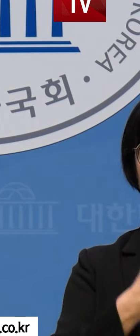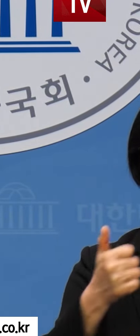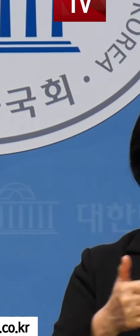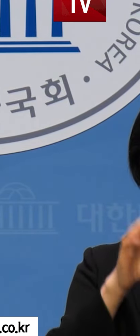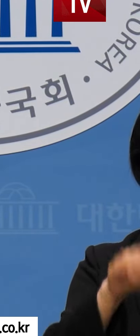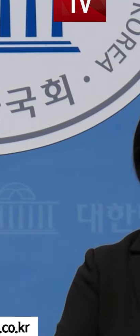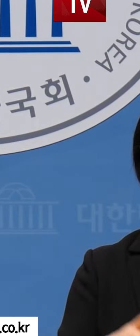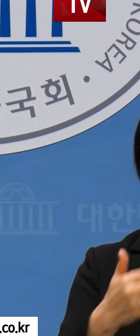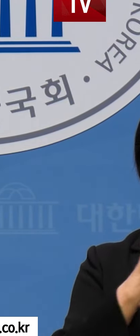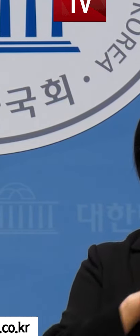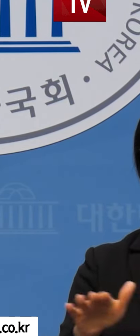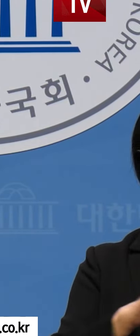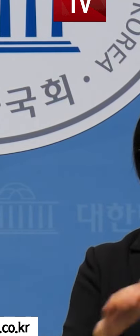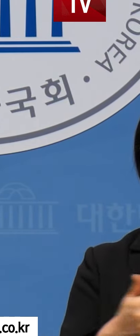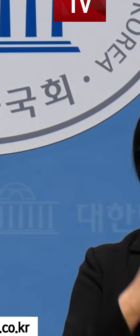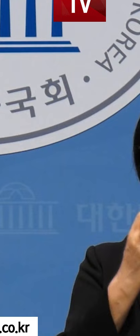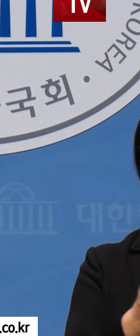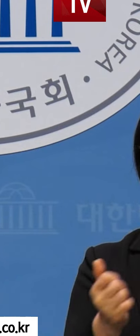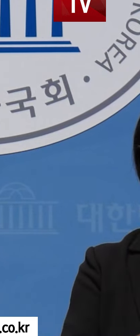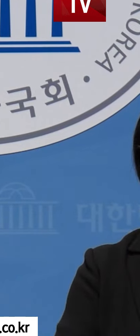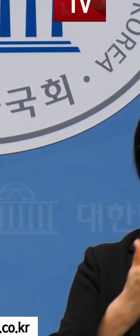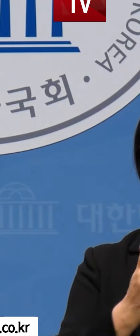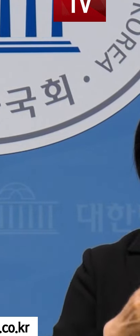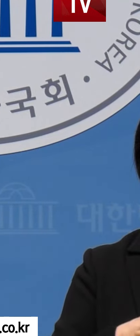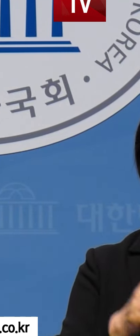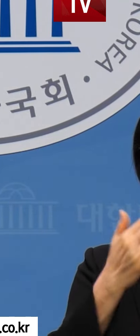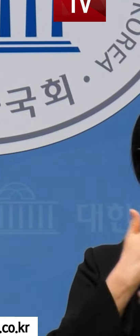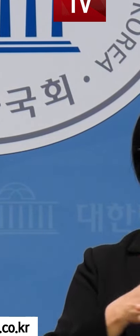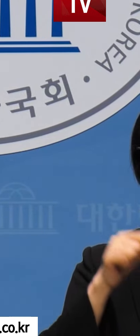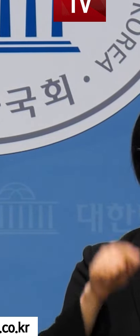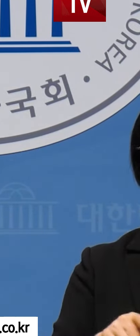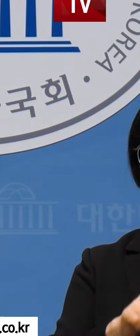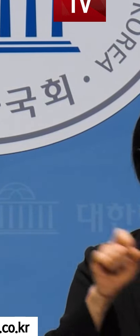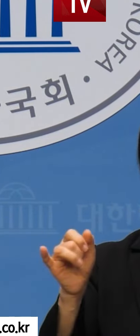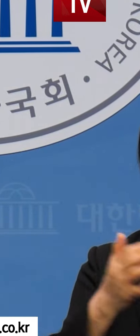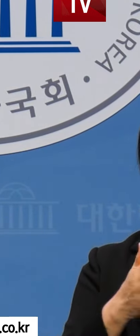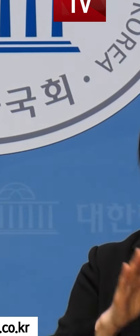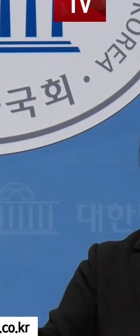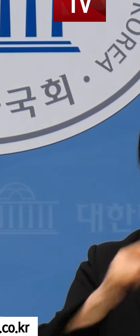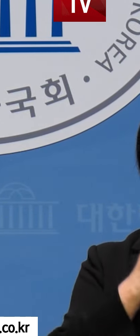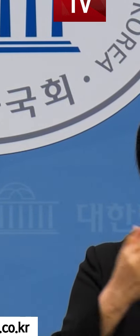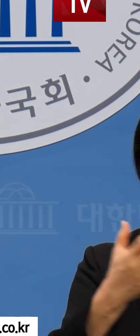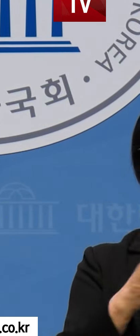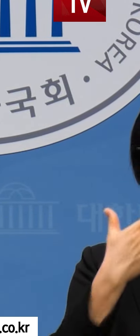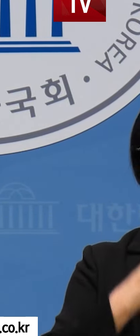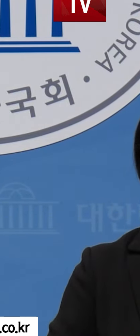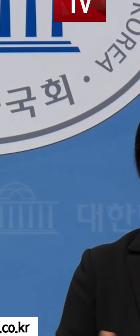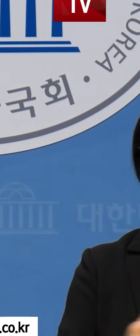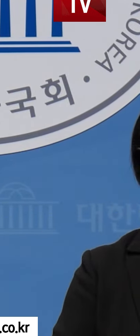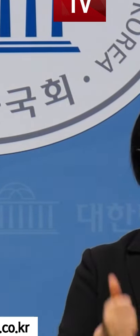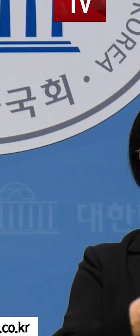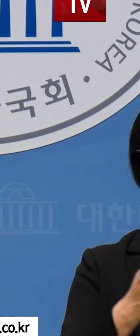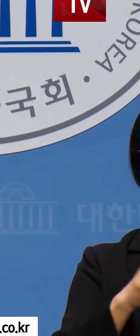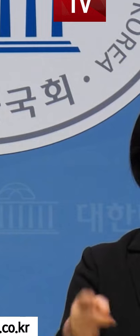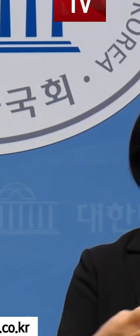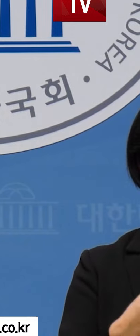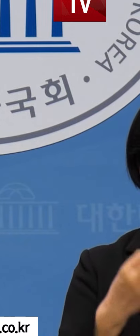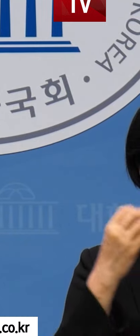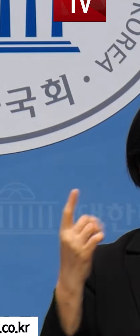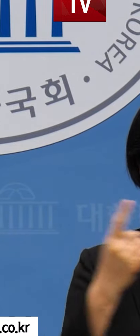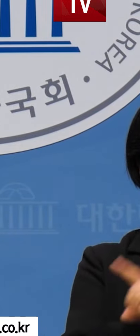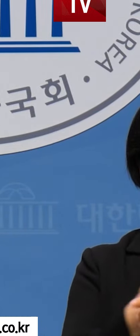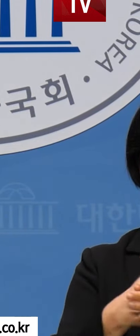그럼에도 불구하고 법제사법위원회에서 이유 없이 논의가 미뤄진다면 우리 민주당 보건복지위원들은 의료개혁이